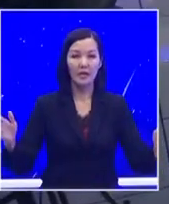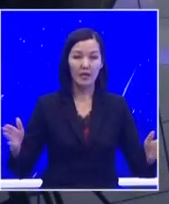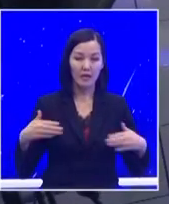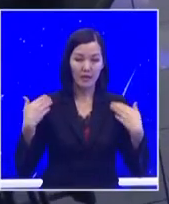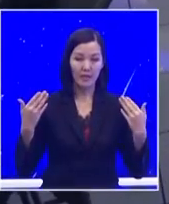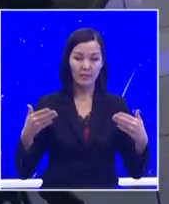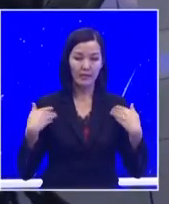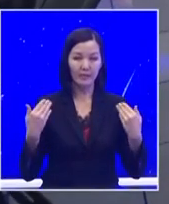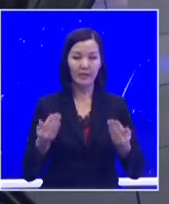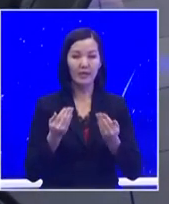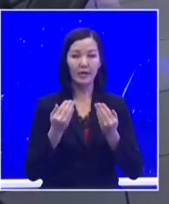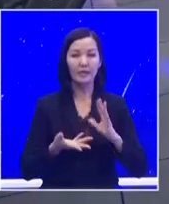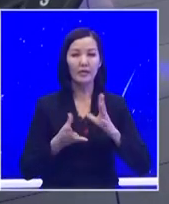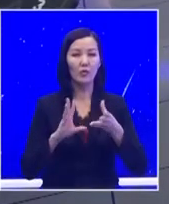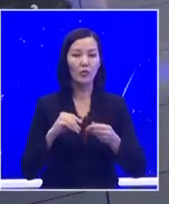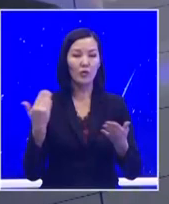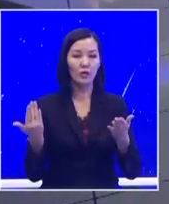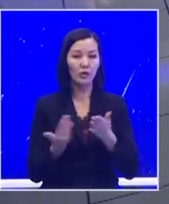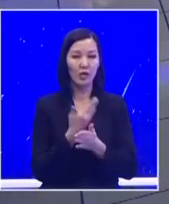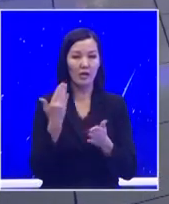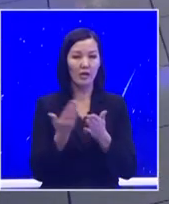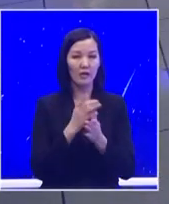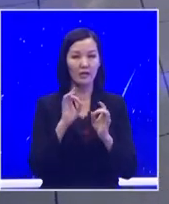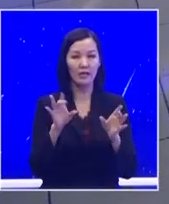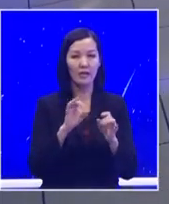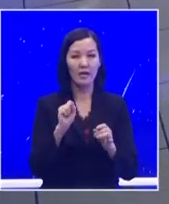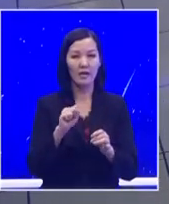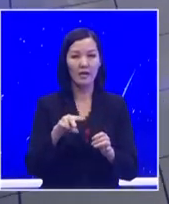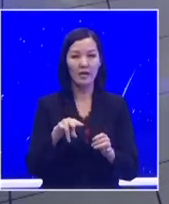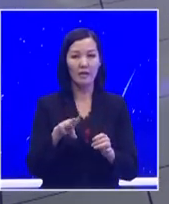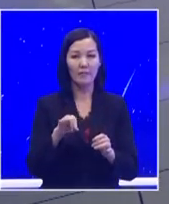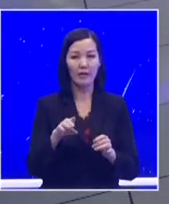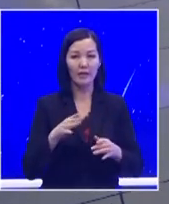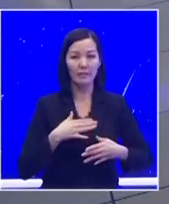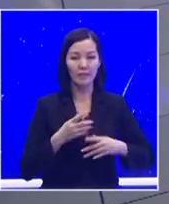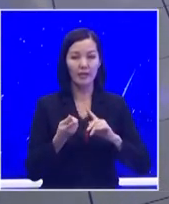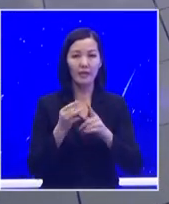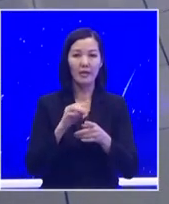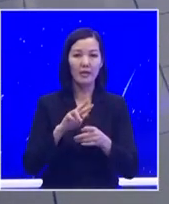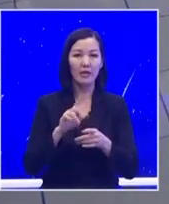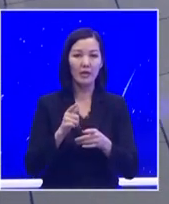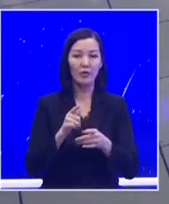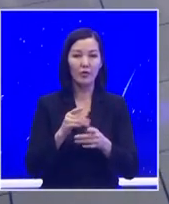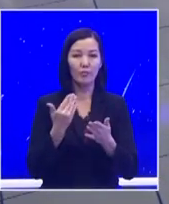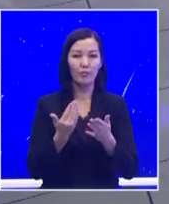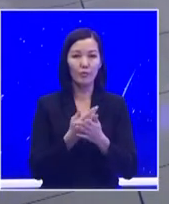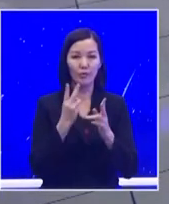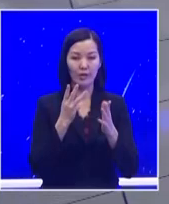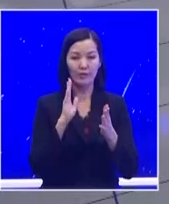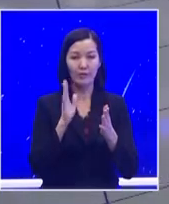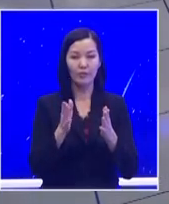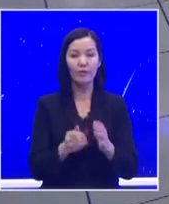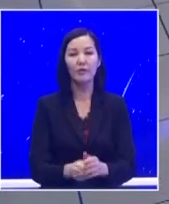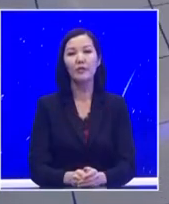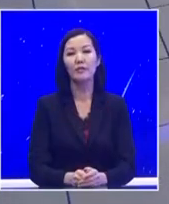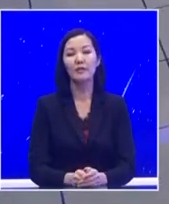Ассаламу алейкум, қадірменді көрермен. Тікелей эфирде қорытынды жаңалықтар. Студияда Алмат Хамид, сурдо аудармашы Айгүл Жұмашқызы.